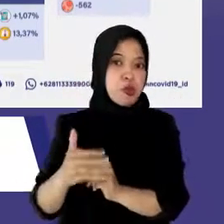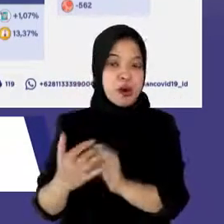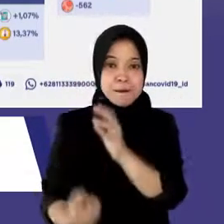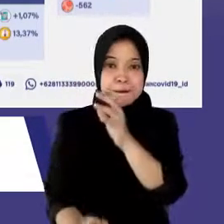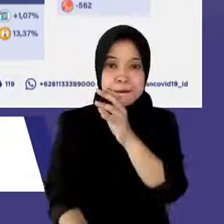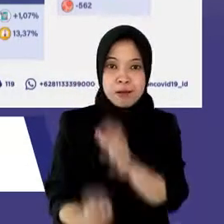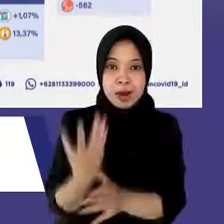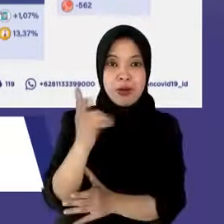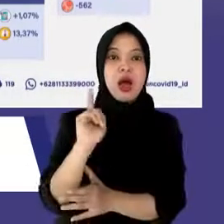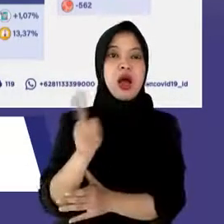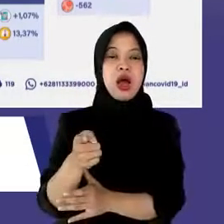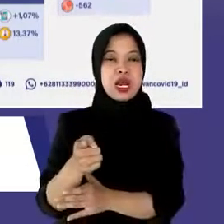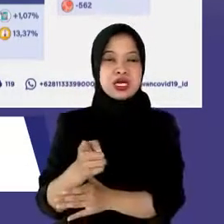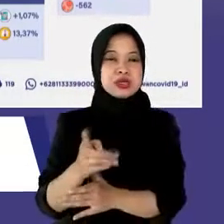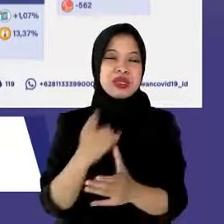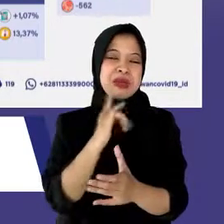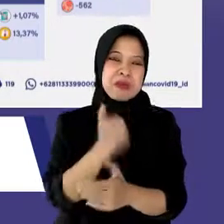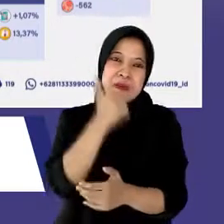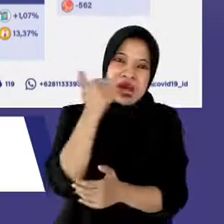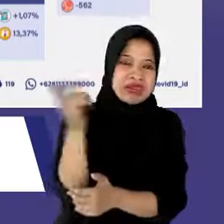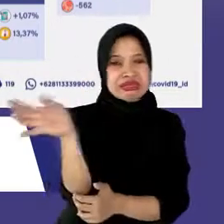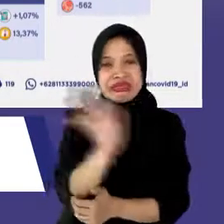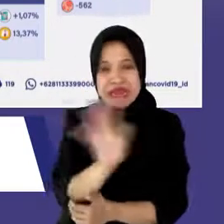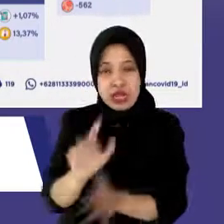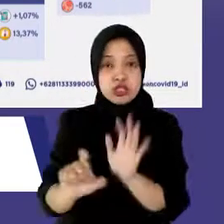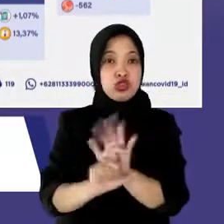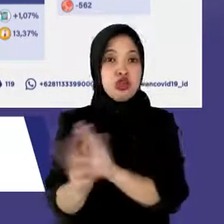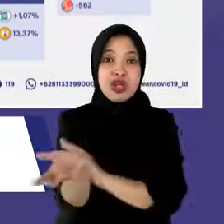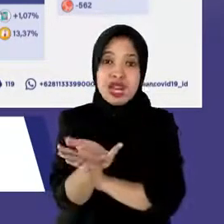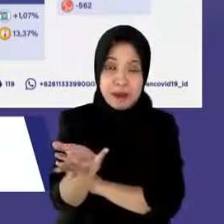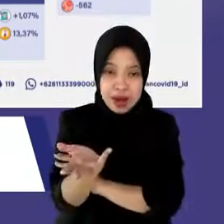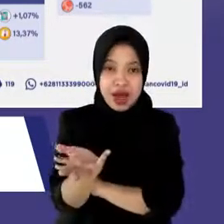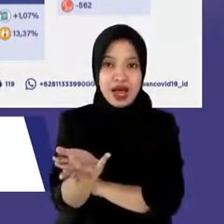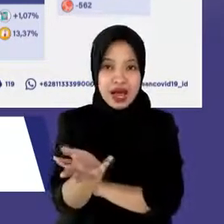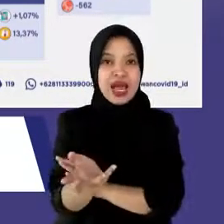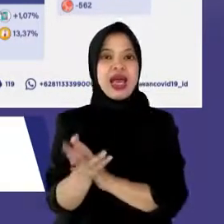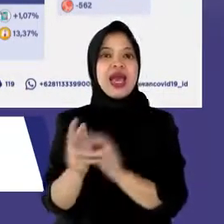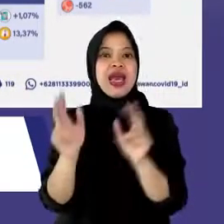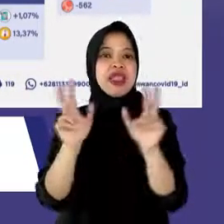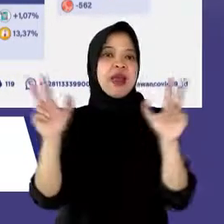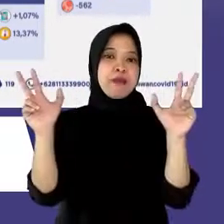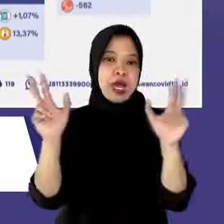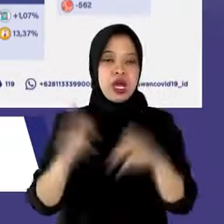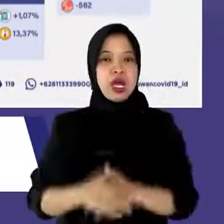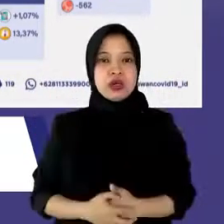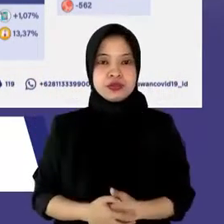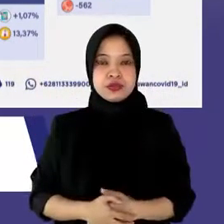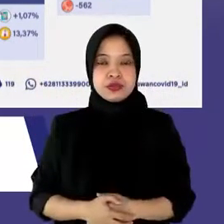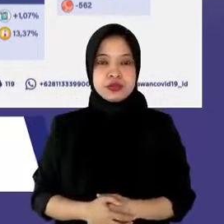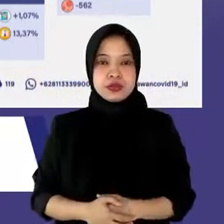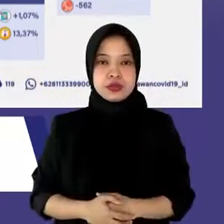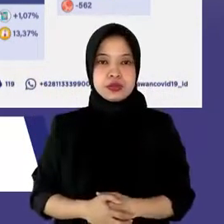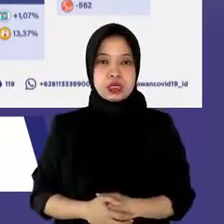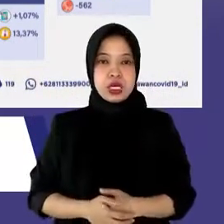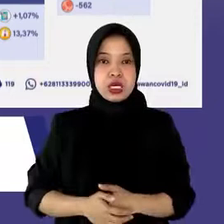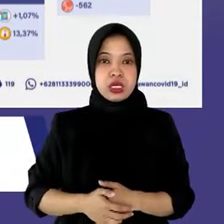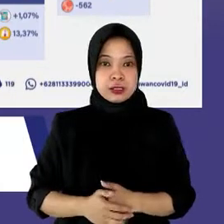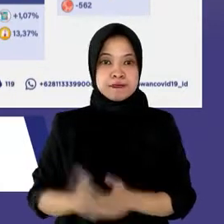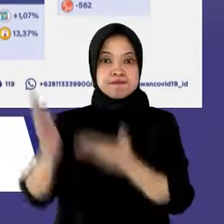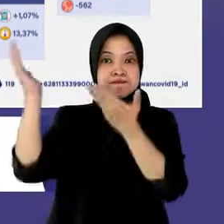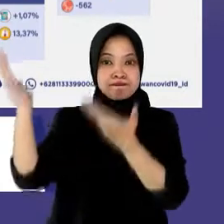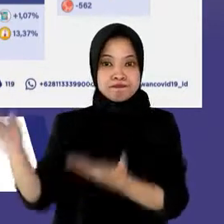indikator ke arah yang kurang baik terlihat di provinsi Nusa Tenggara Barat secara lebih detail